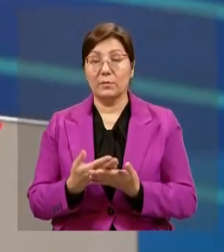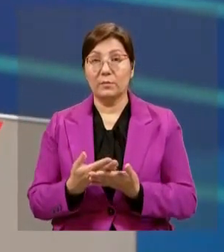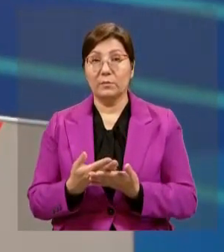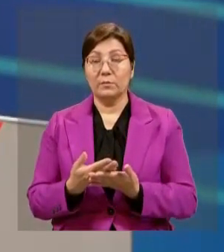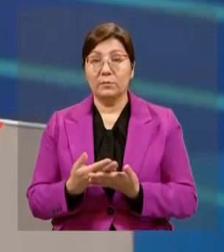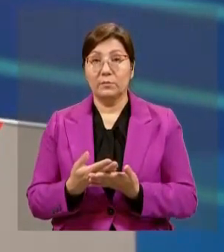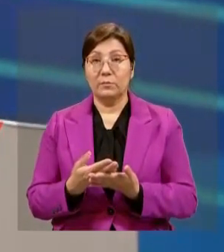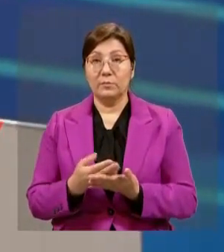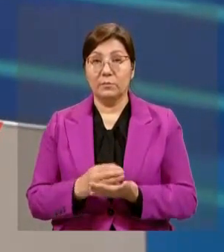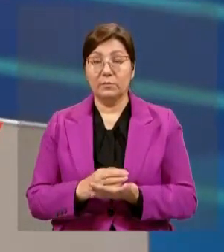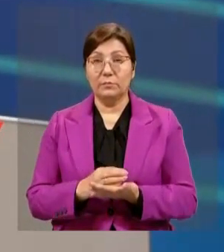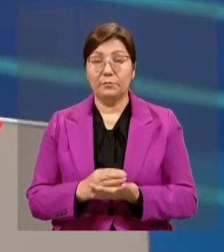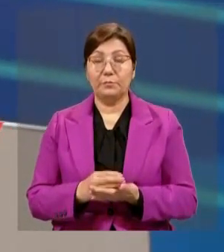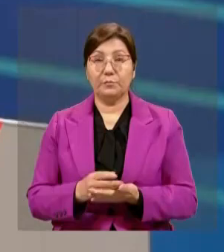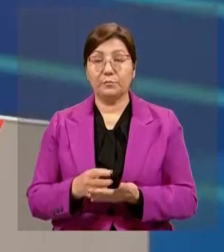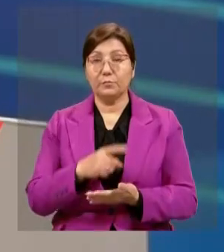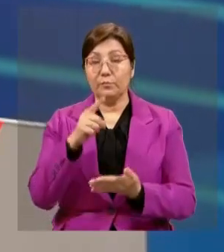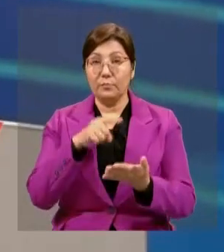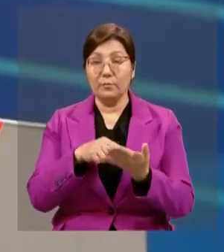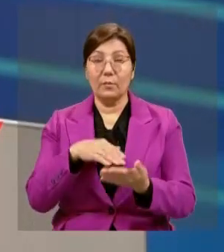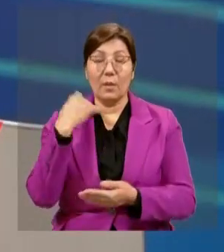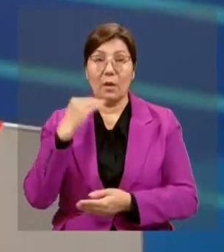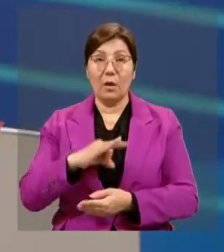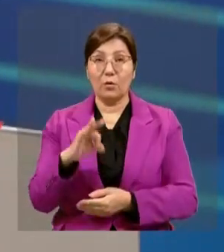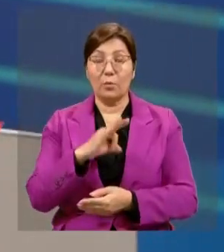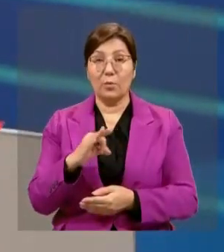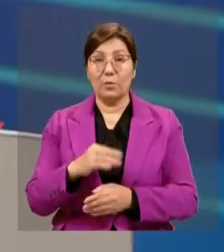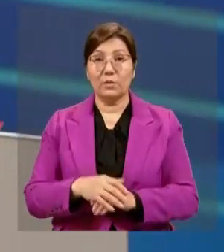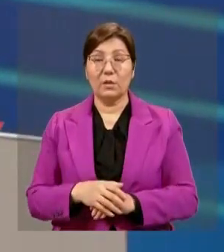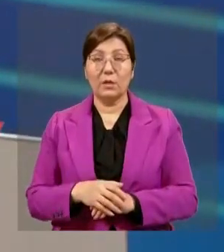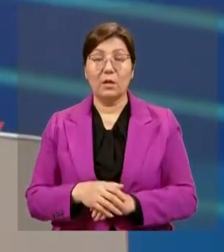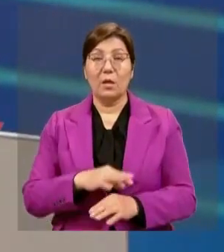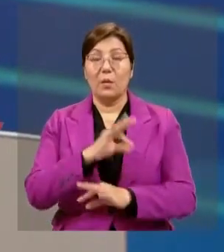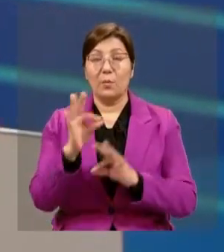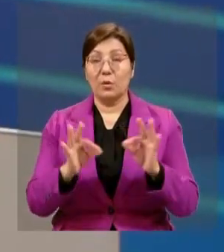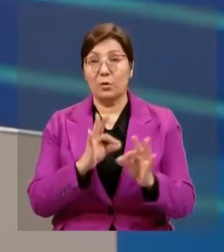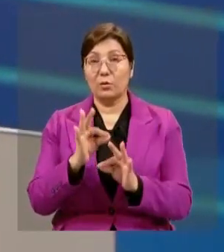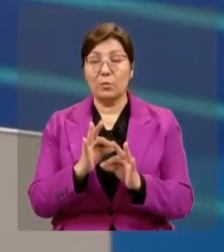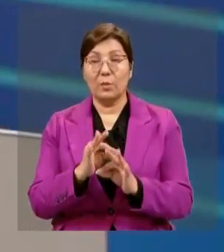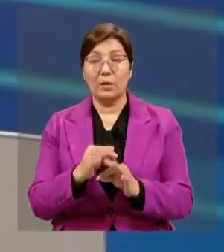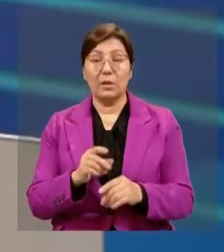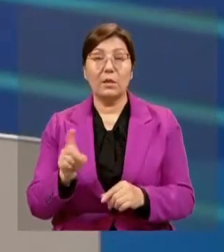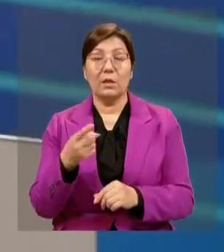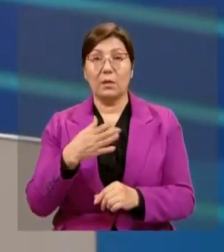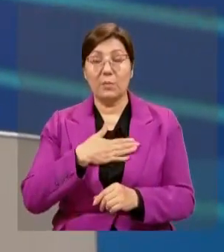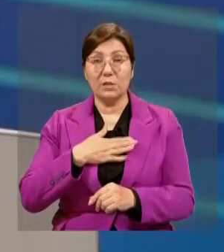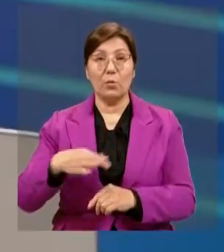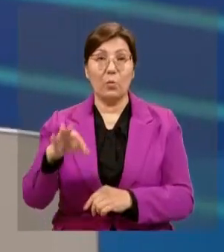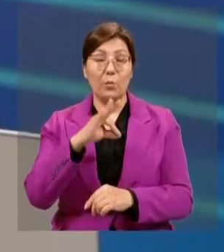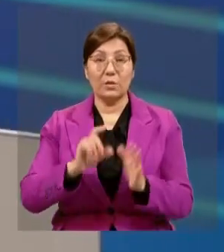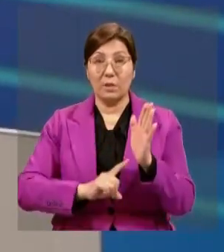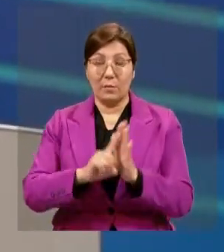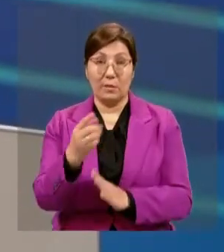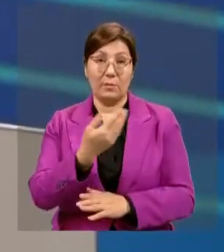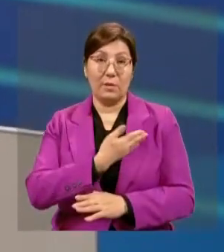өңірлерден. Сұрап жатыр, Ақтөбе облысындағы пилоттық жобаны неге біздің де өңірге асырмас